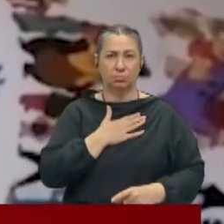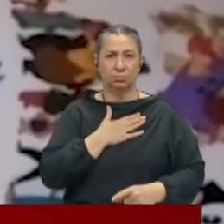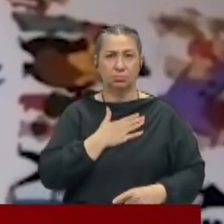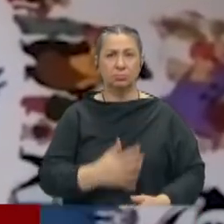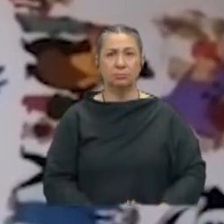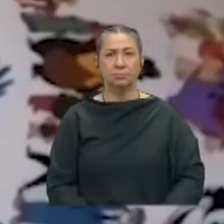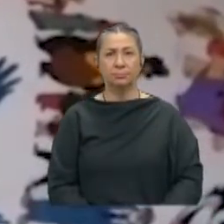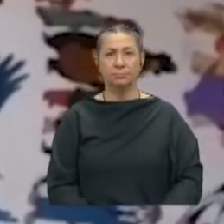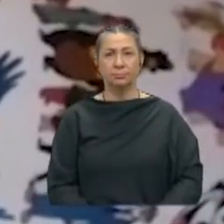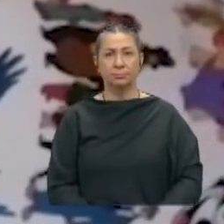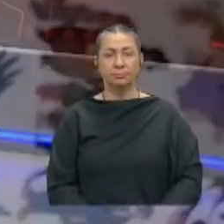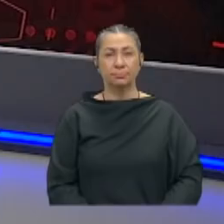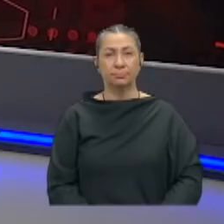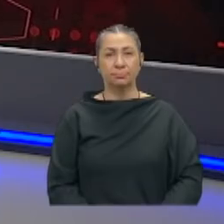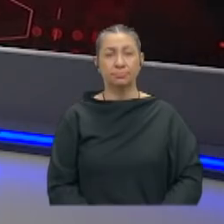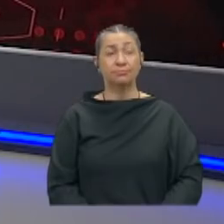söyleyeceğim.